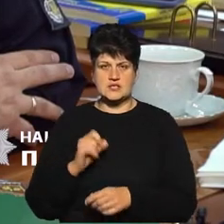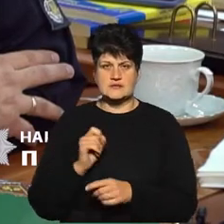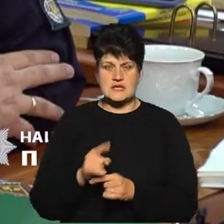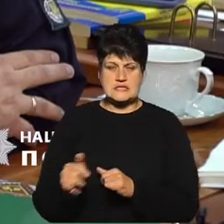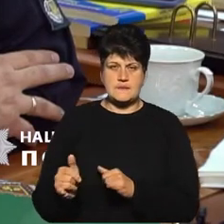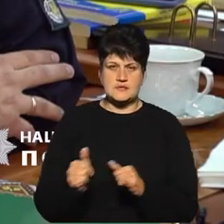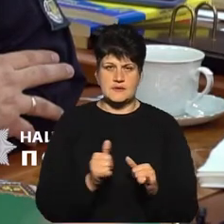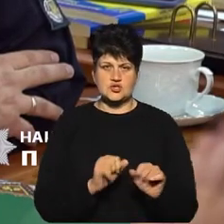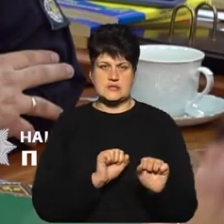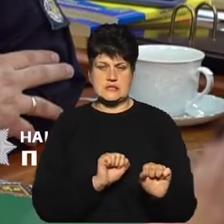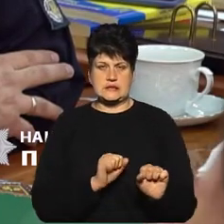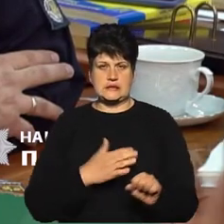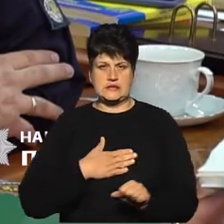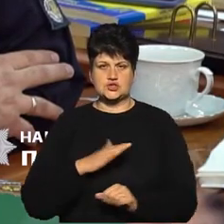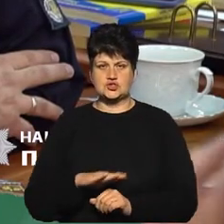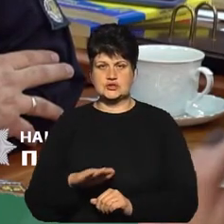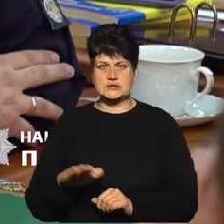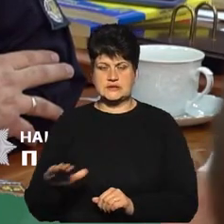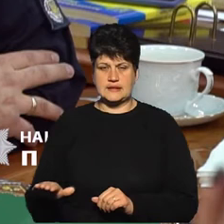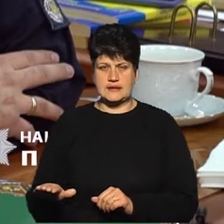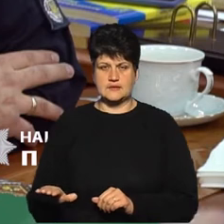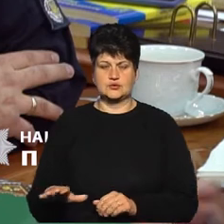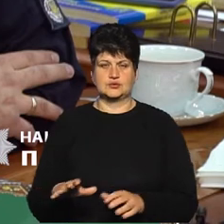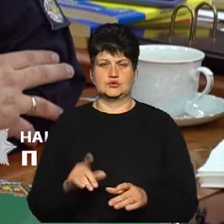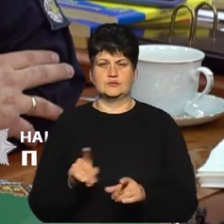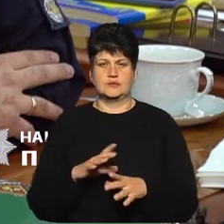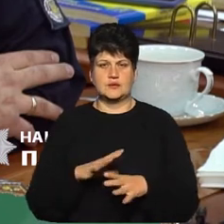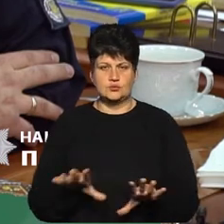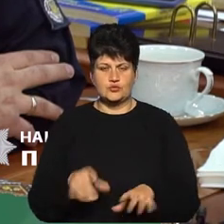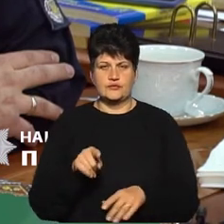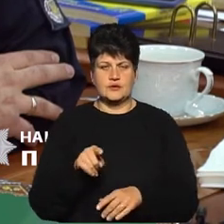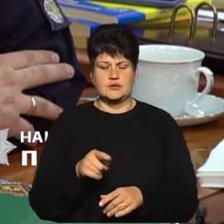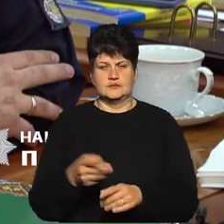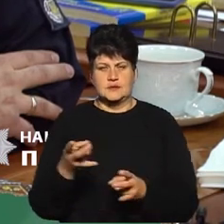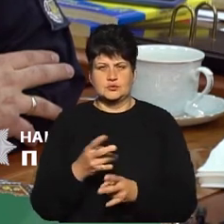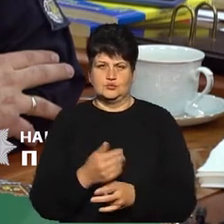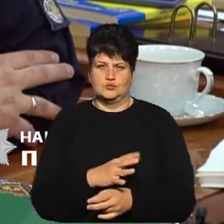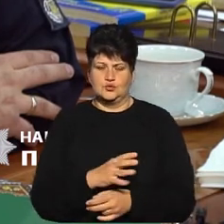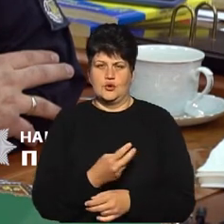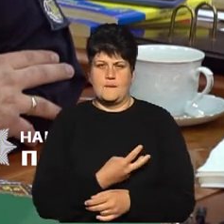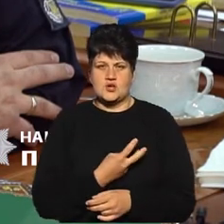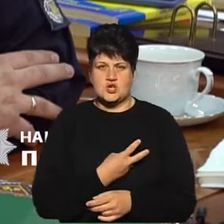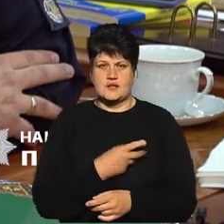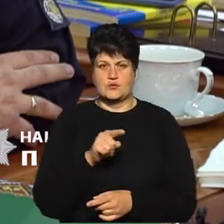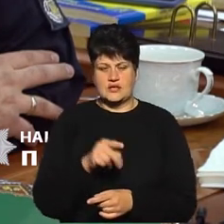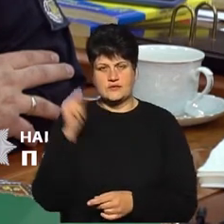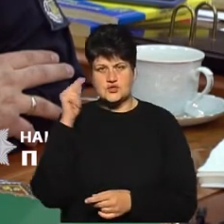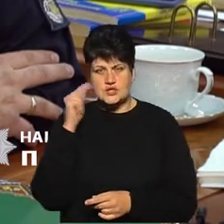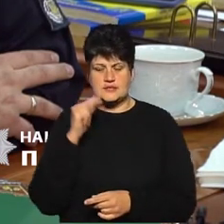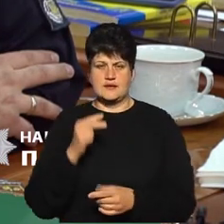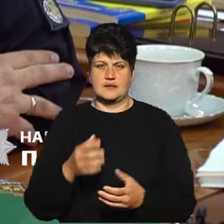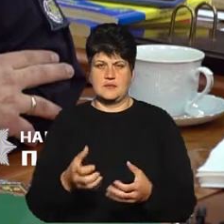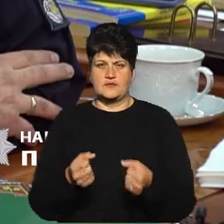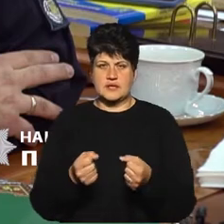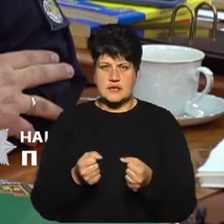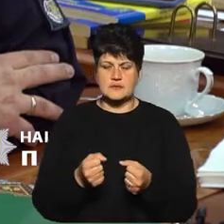забезпечити безпеку наших дітей, не відбити бажання їм вчитися, психологічно їх врегулювати і стримати,